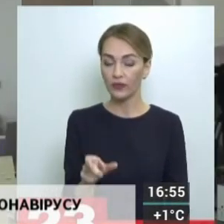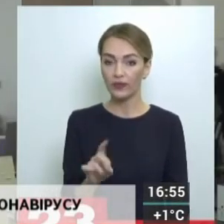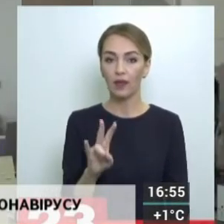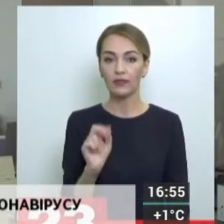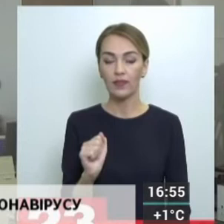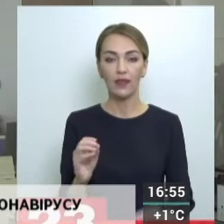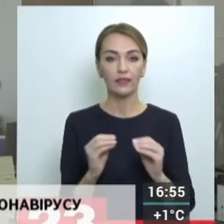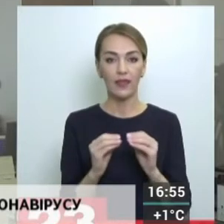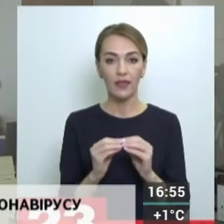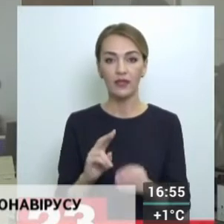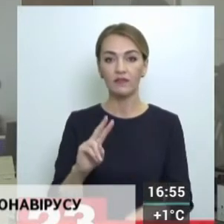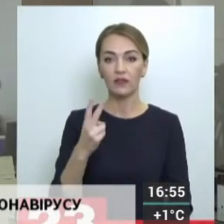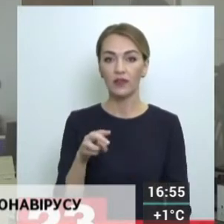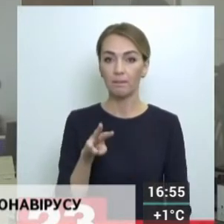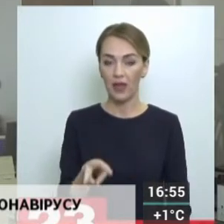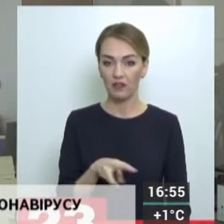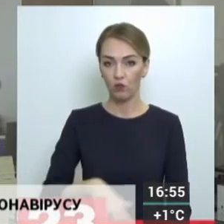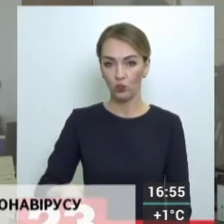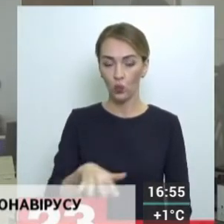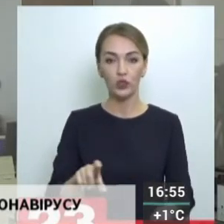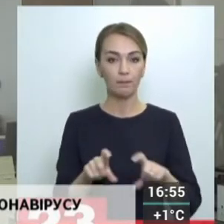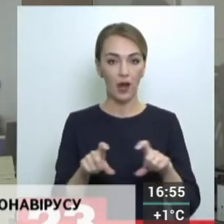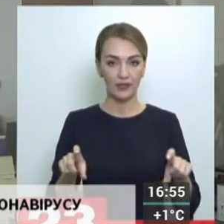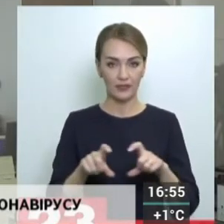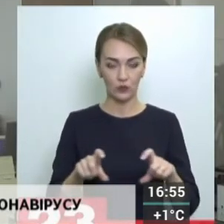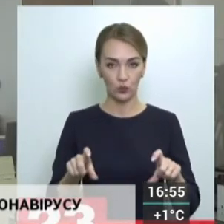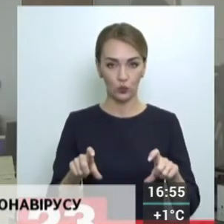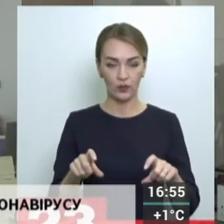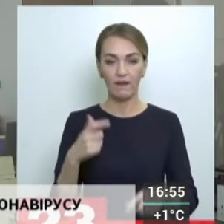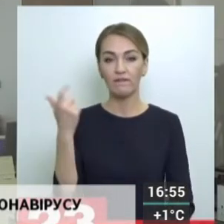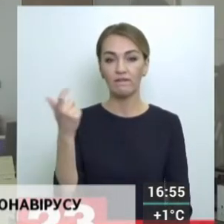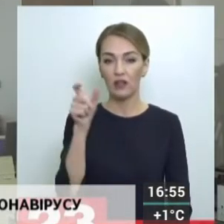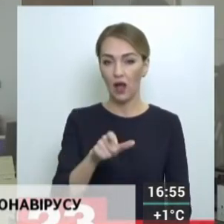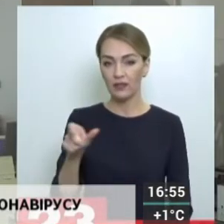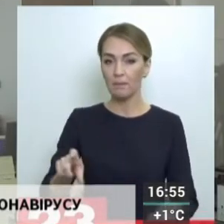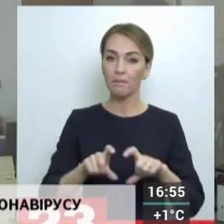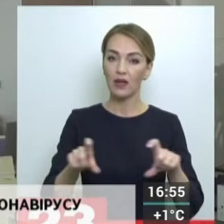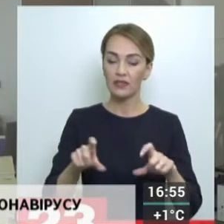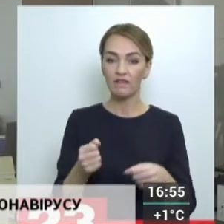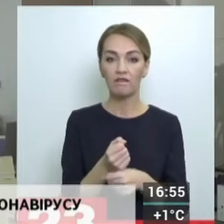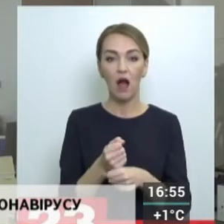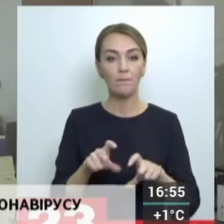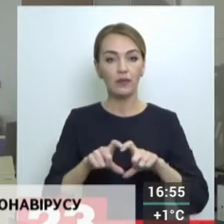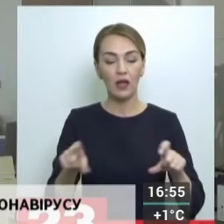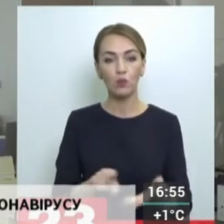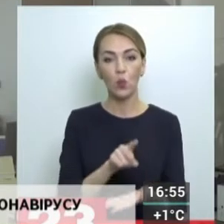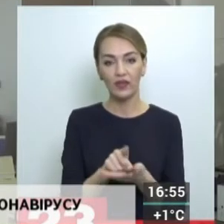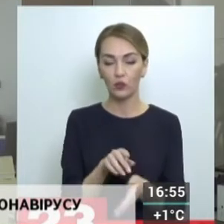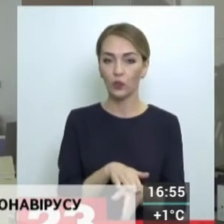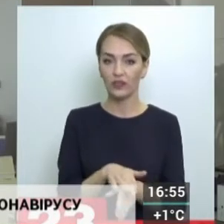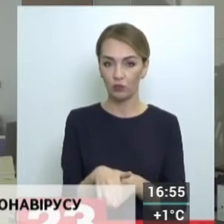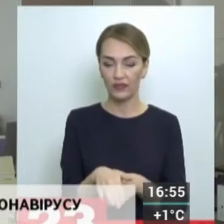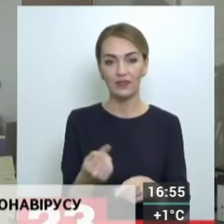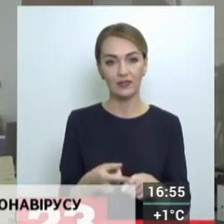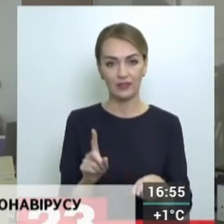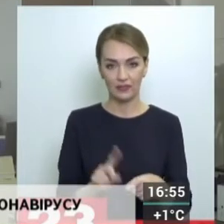10 квадратних метрів площі магазину. Власники магазинів та аптек повинні дотримуватись